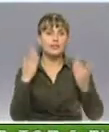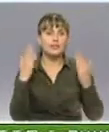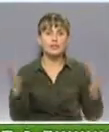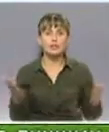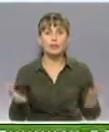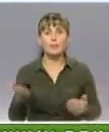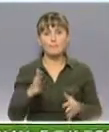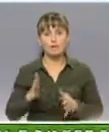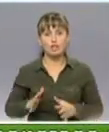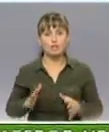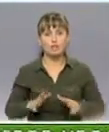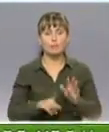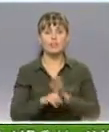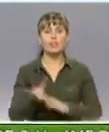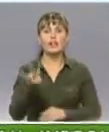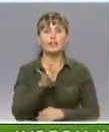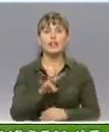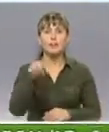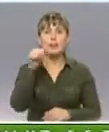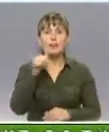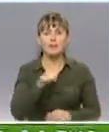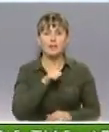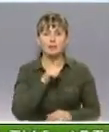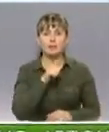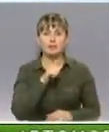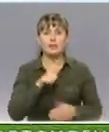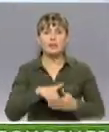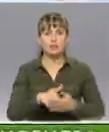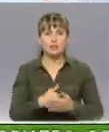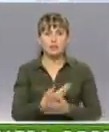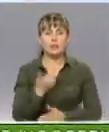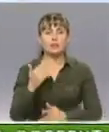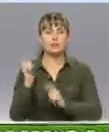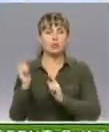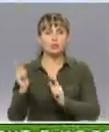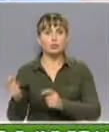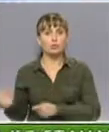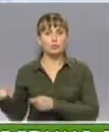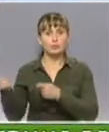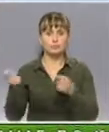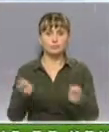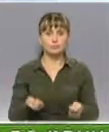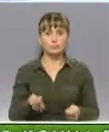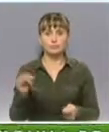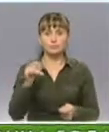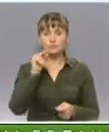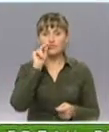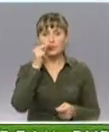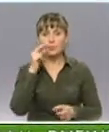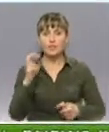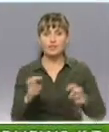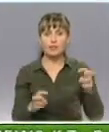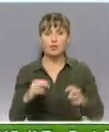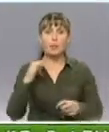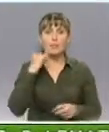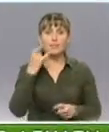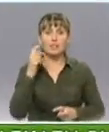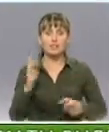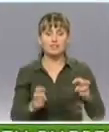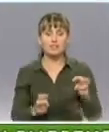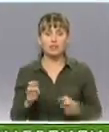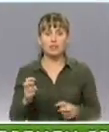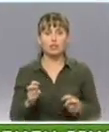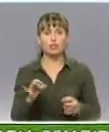все-таки с начала ноября месяца будут с возобновлением отгрузок, в частности, с Чемкенского завода, с Павлодарского завода,